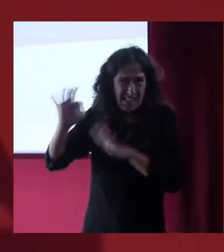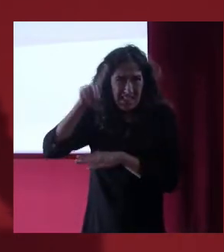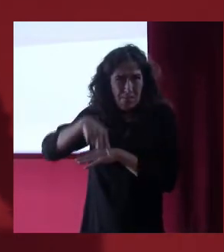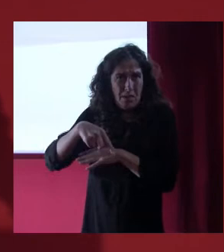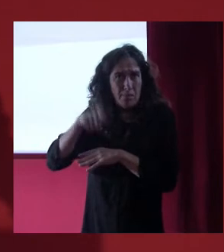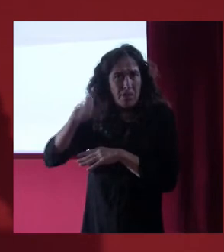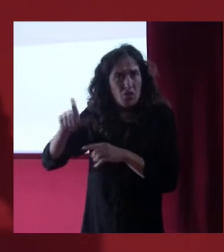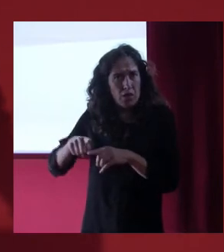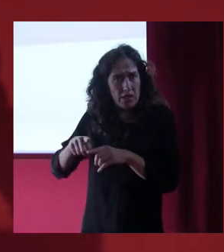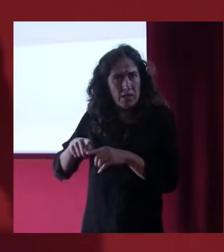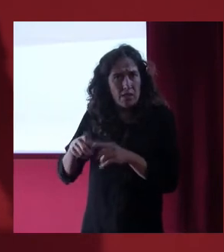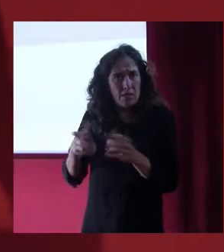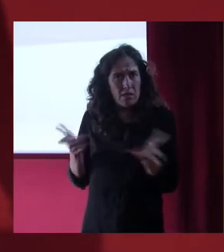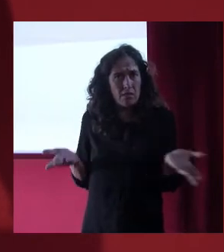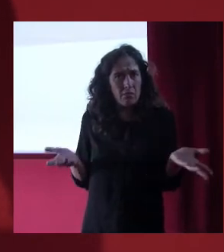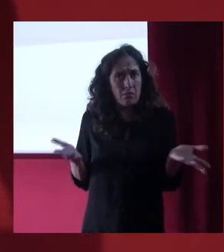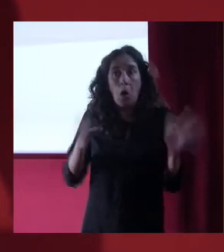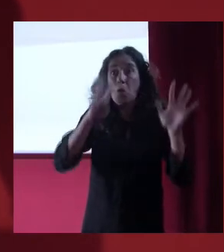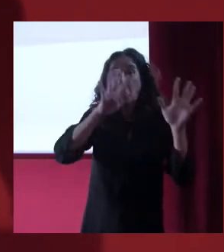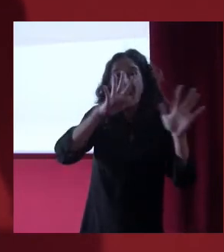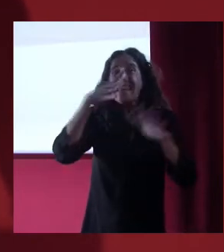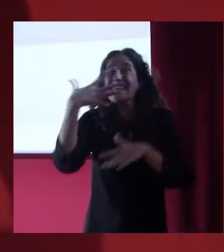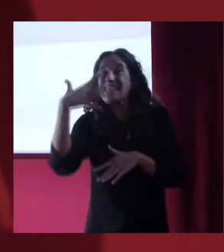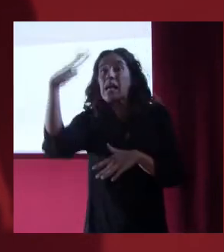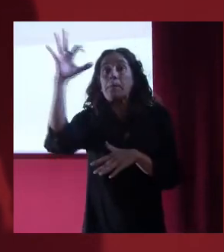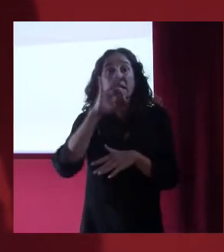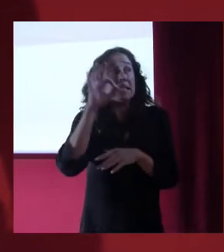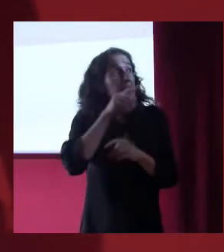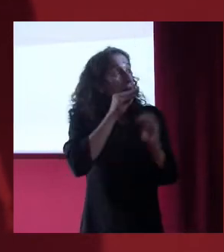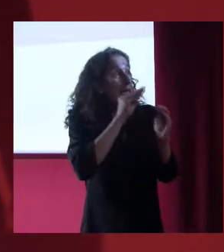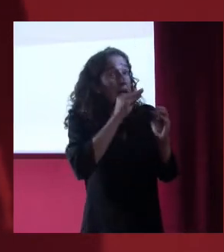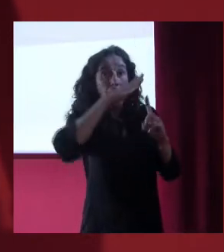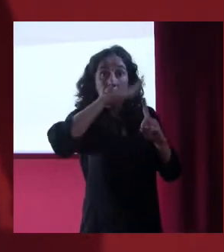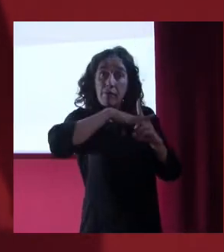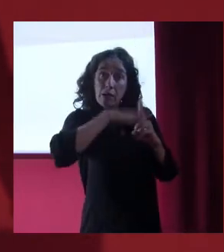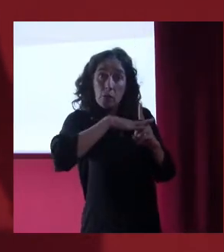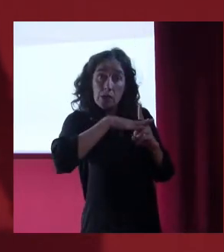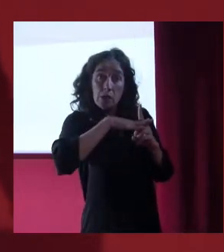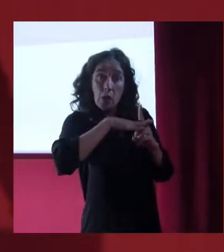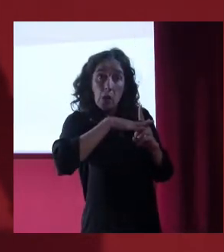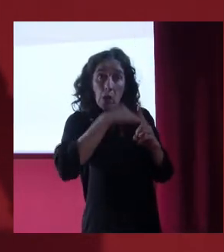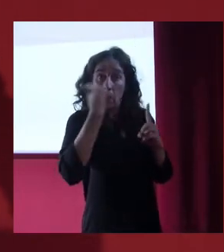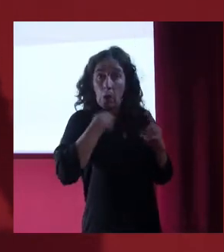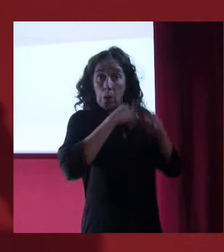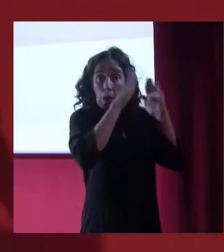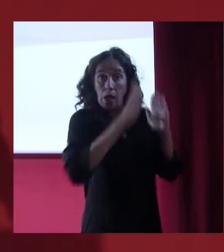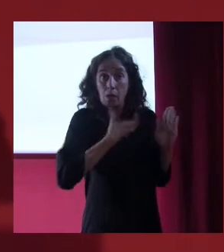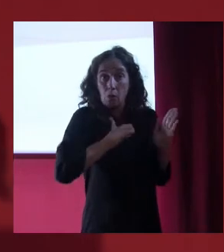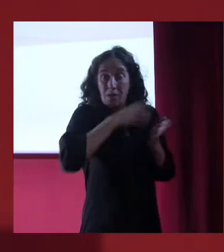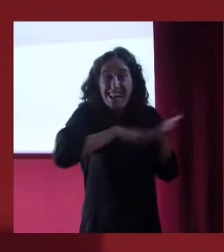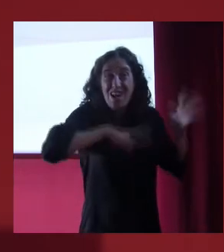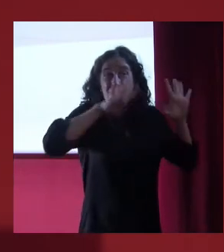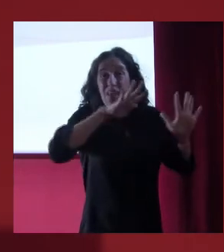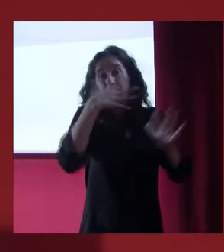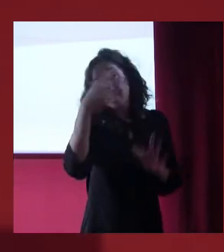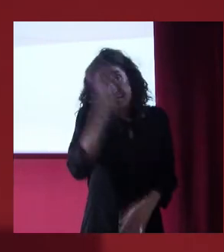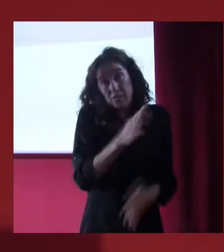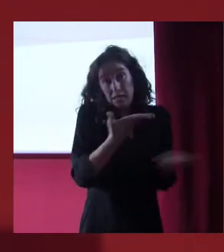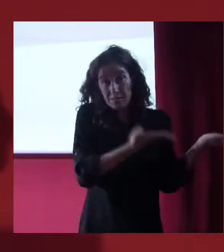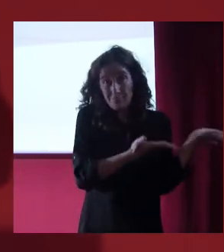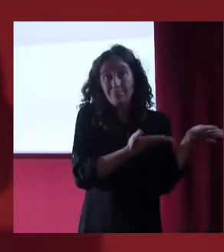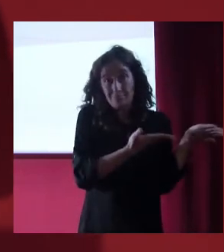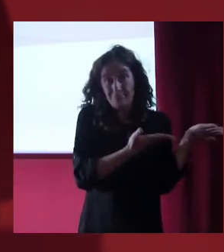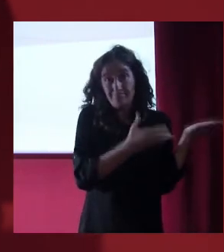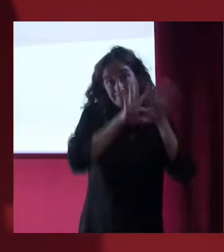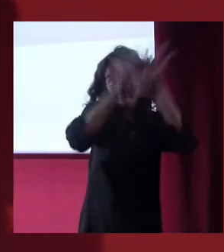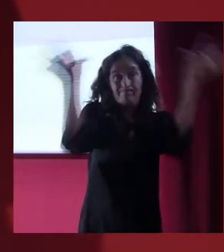sector terciari, i el 95% de la seva facturació correspon al mateix ajuntament, el 95%.